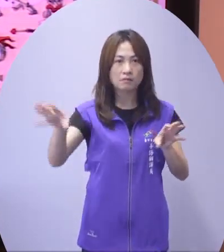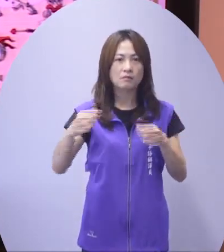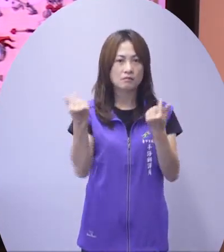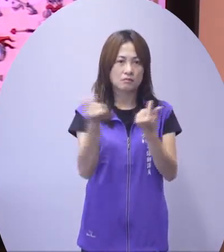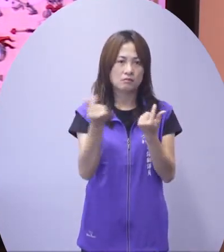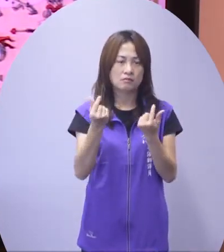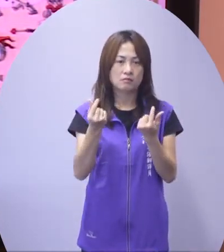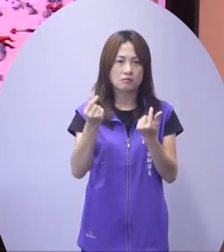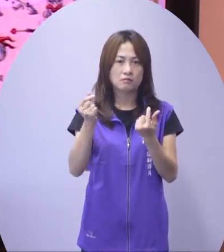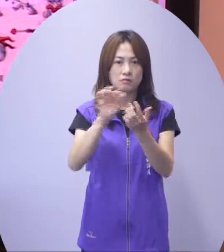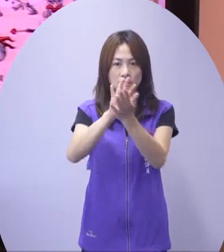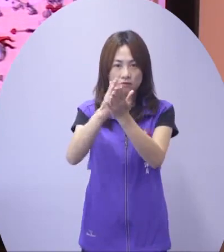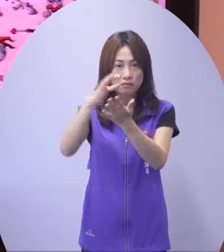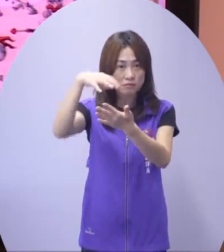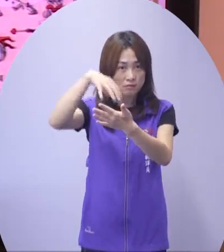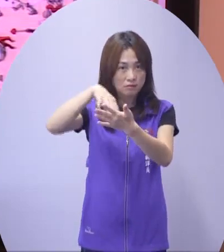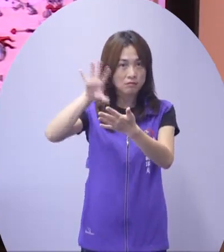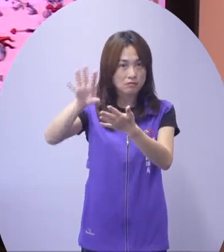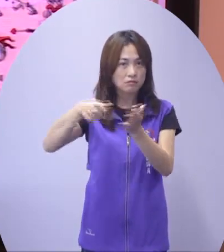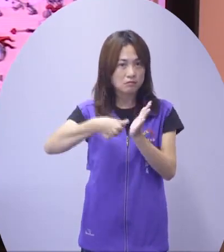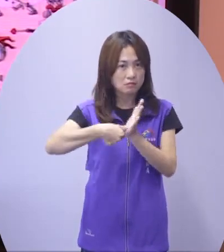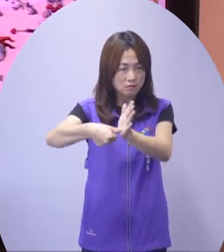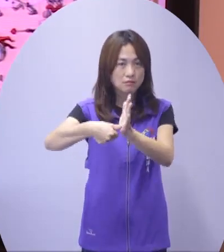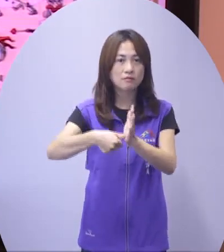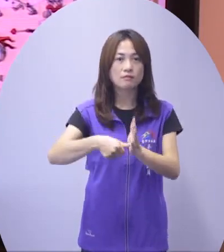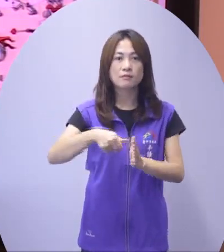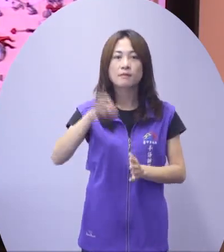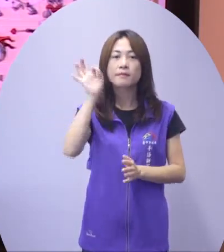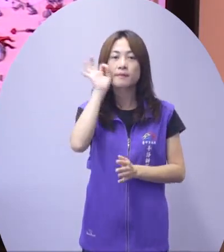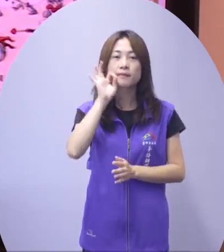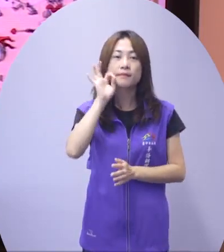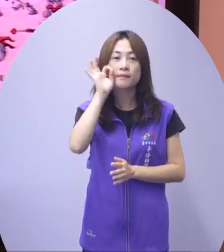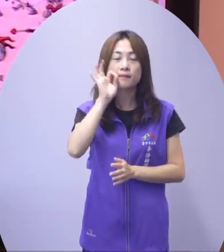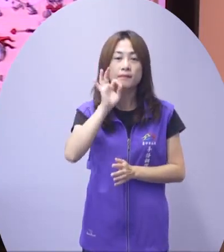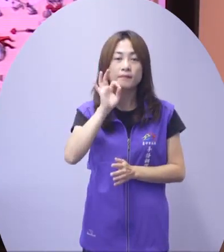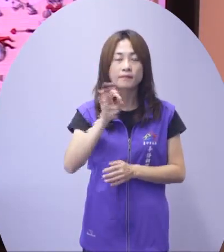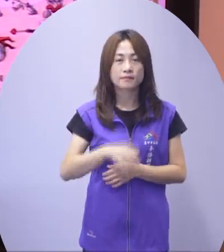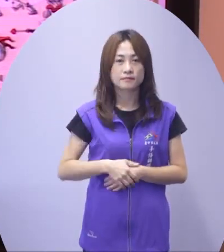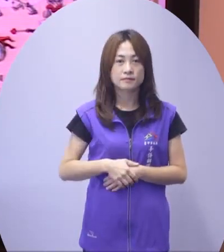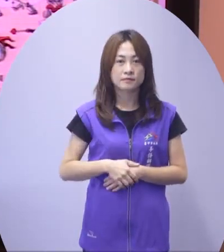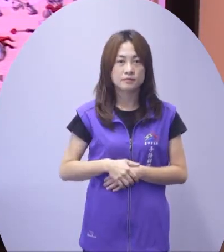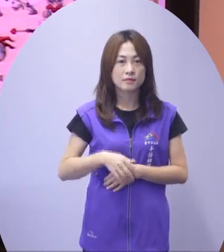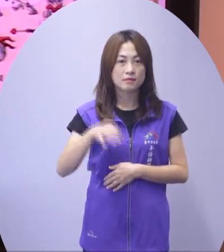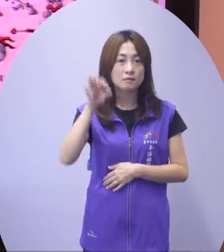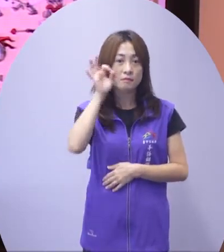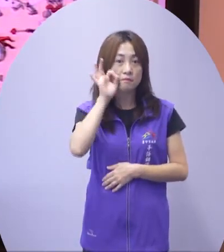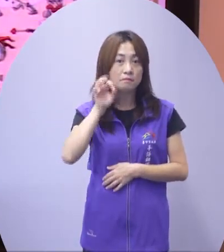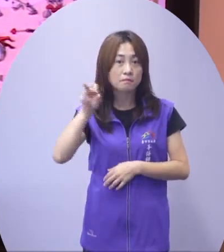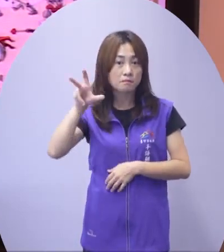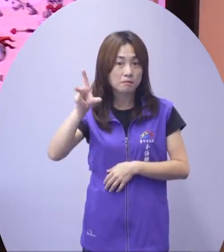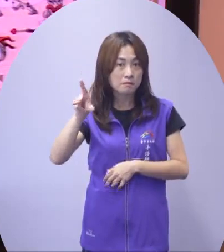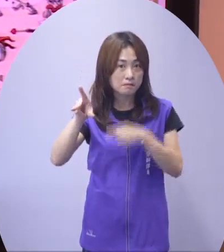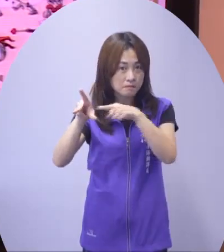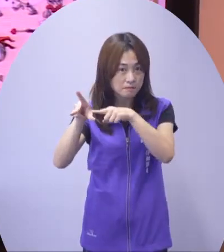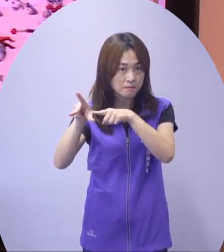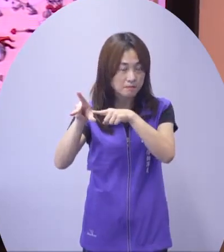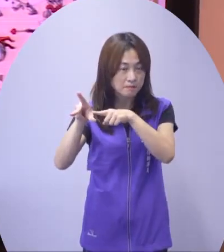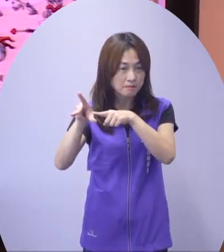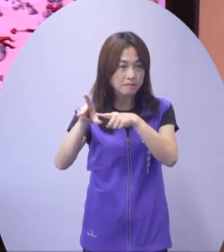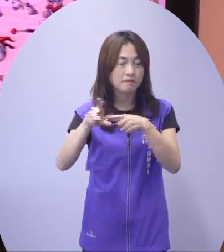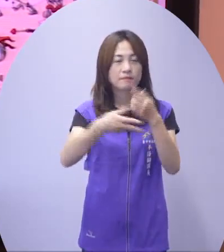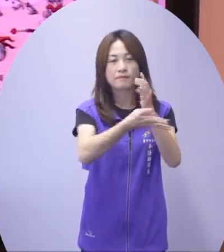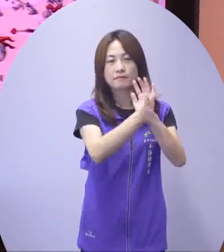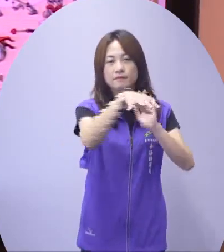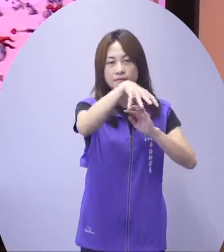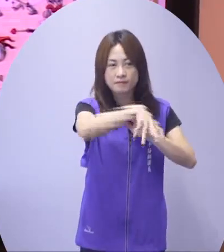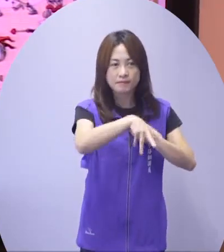非常知名的柴郡猫。柴郡猫呢，在整个展览的中间的一些关卡呢，会提问哦，请问你觉